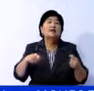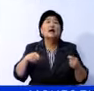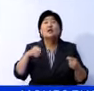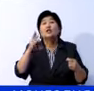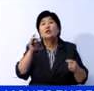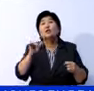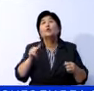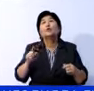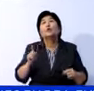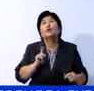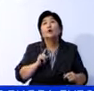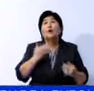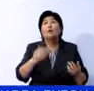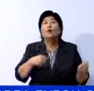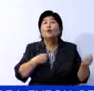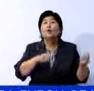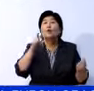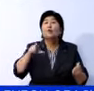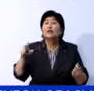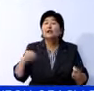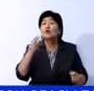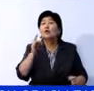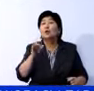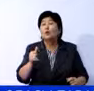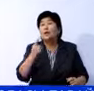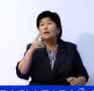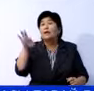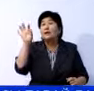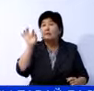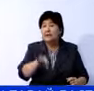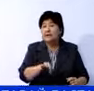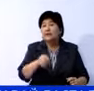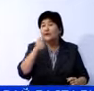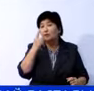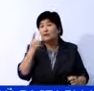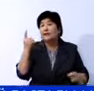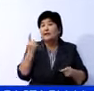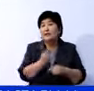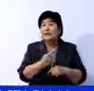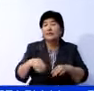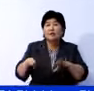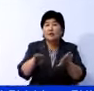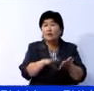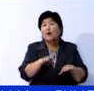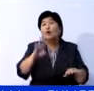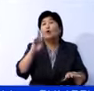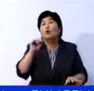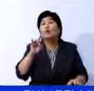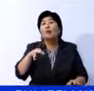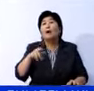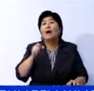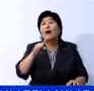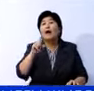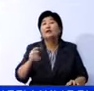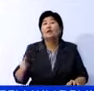күтеміз. Бұл домбырашылар шеруінде бір мезетте бір леппен Құрманғазының халқымыздың